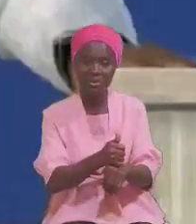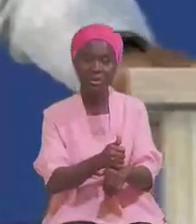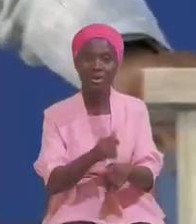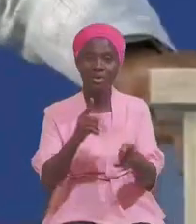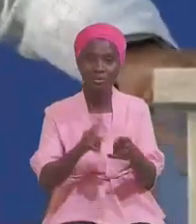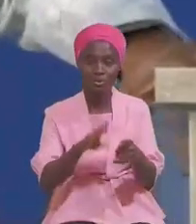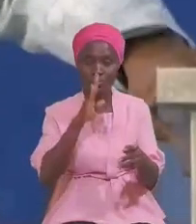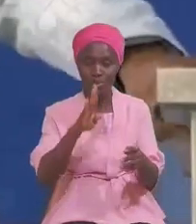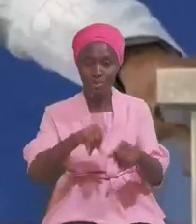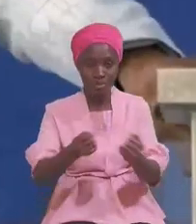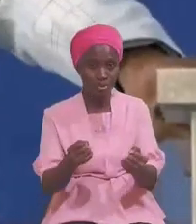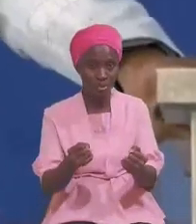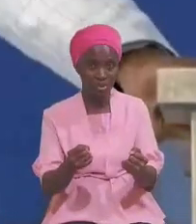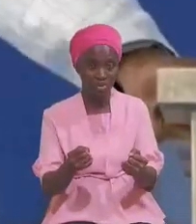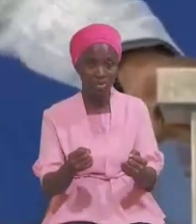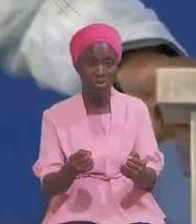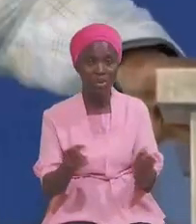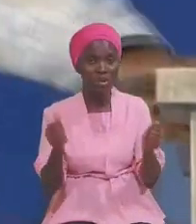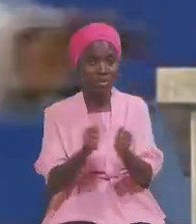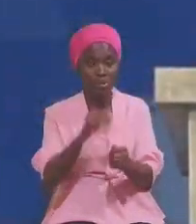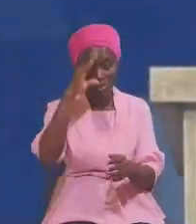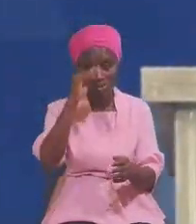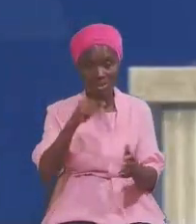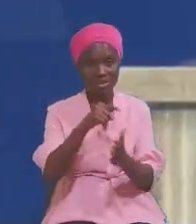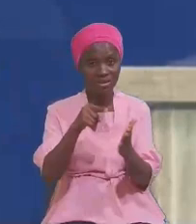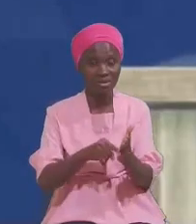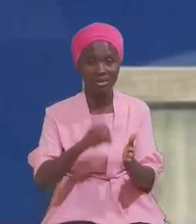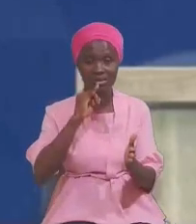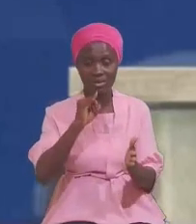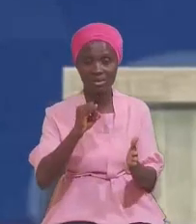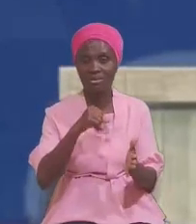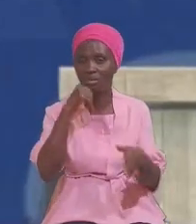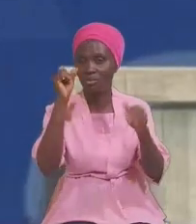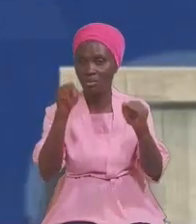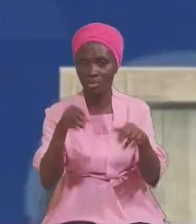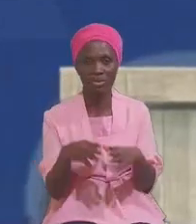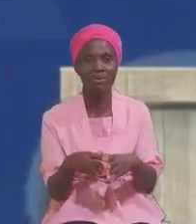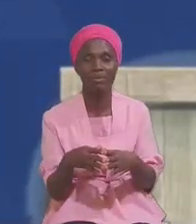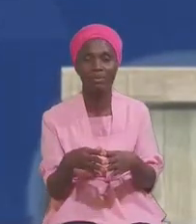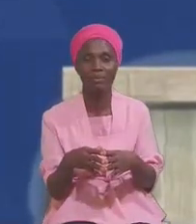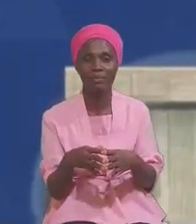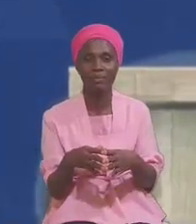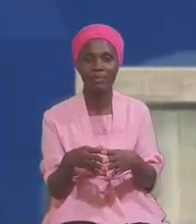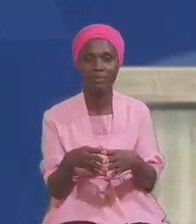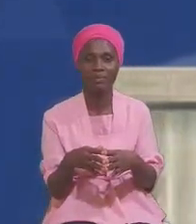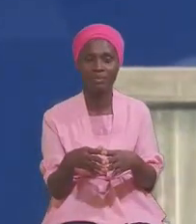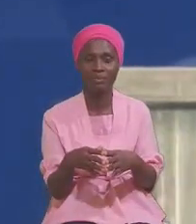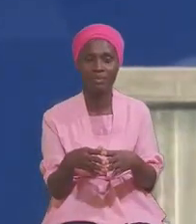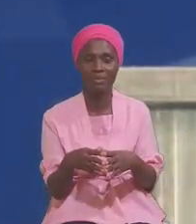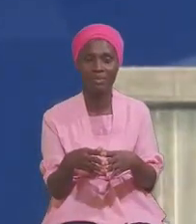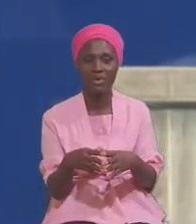Cela est impossible aux hommes. Voyons la dernière partie, mais non à